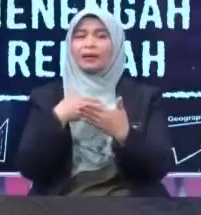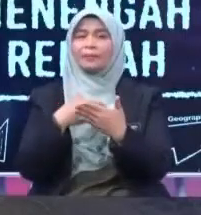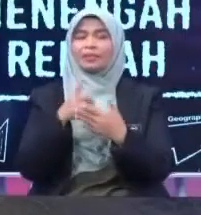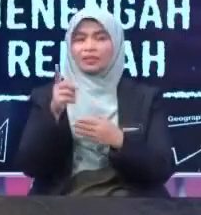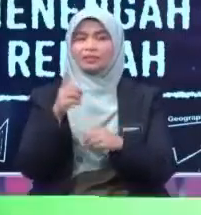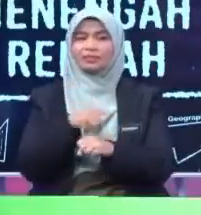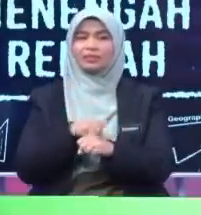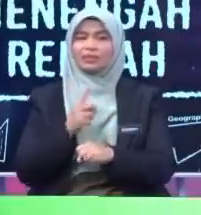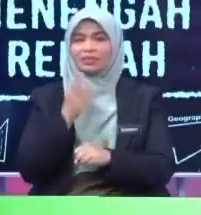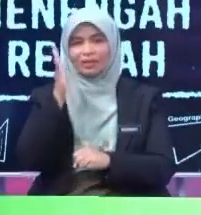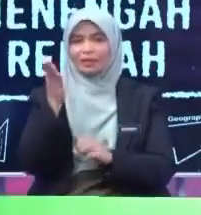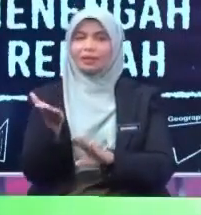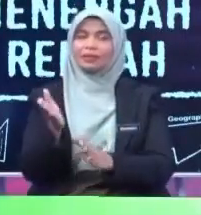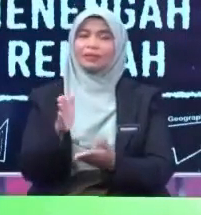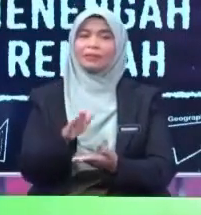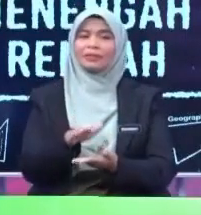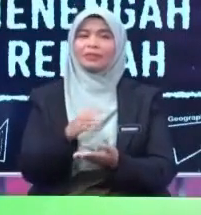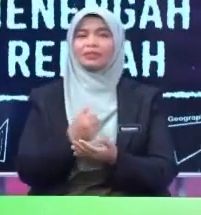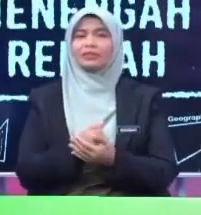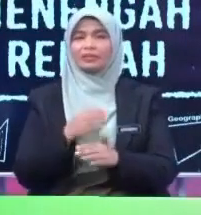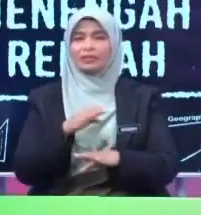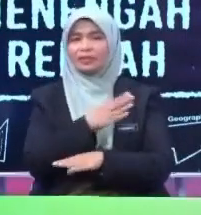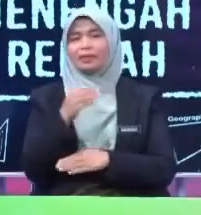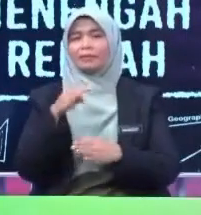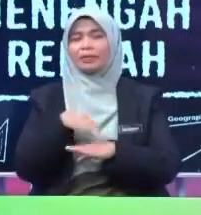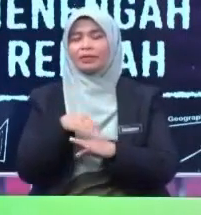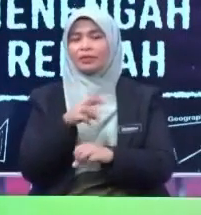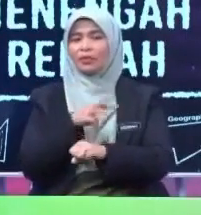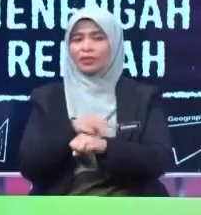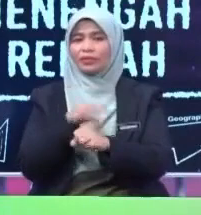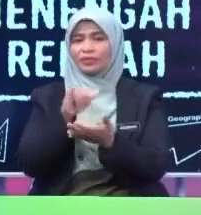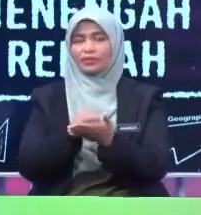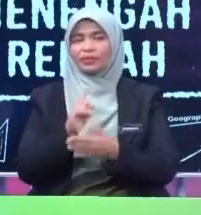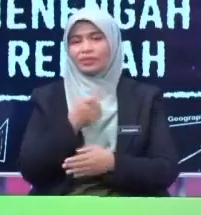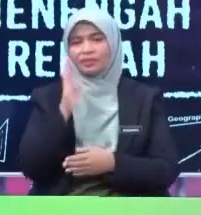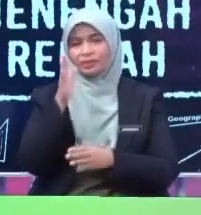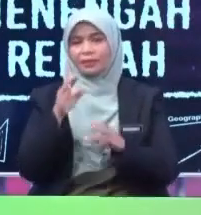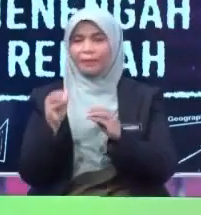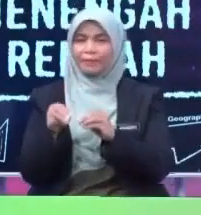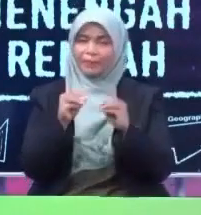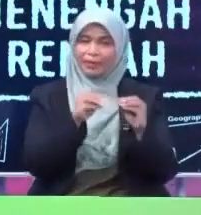hadirkan kematian kepada kita. Dan pada waktu itulah kita akan berpindah alam.